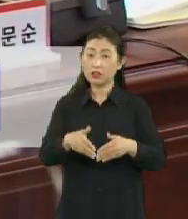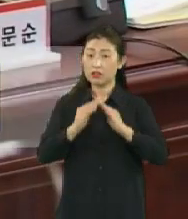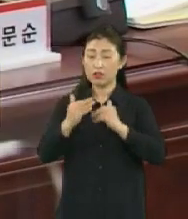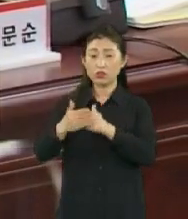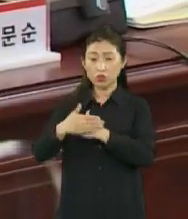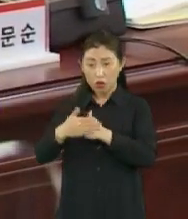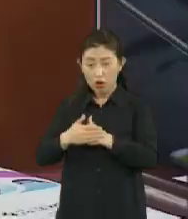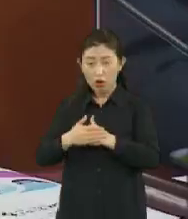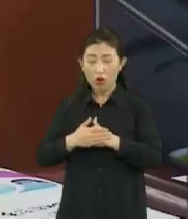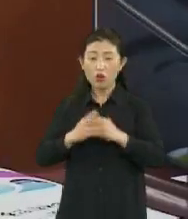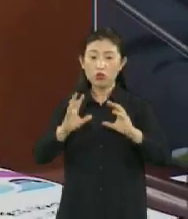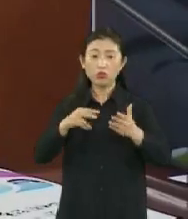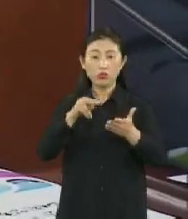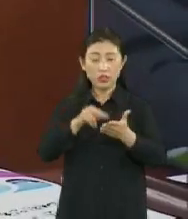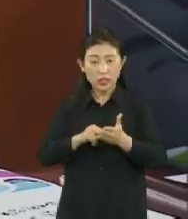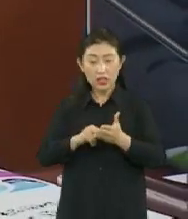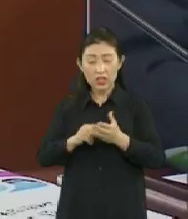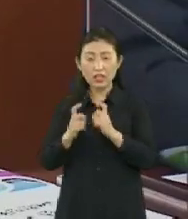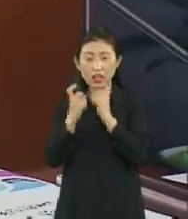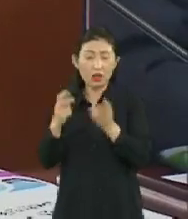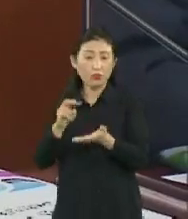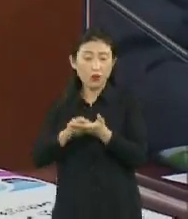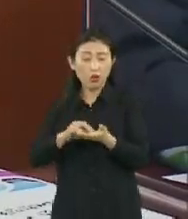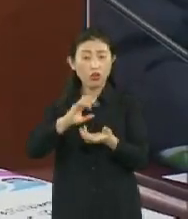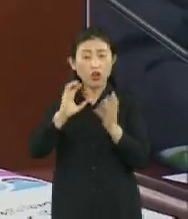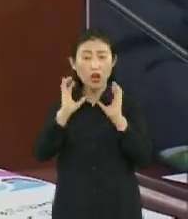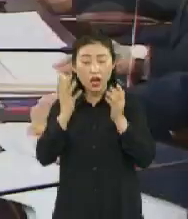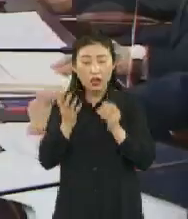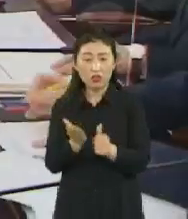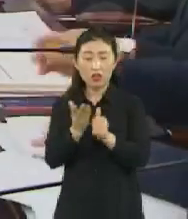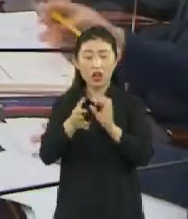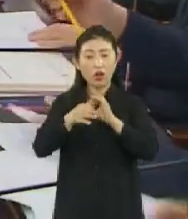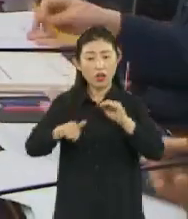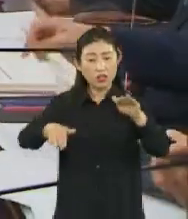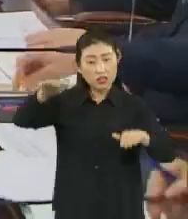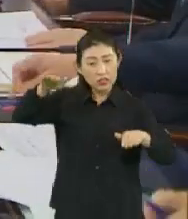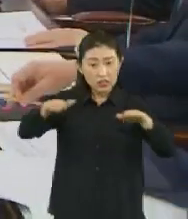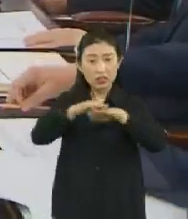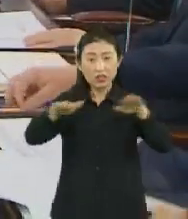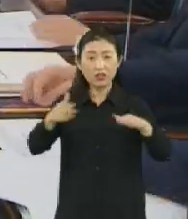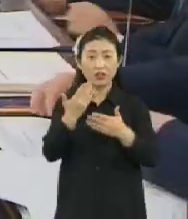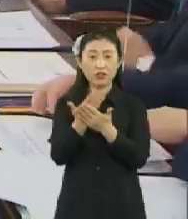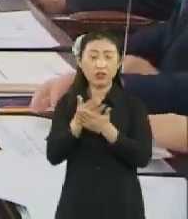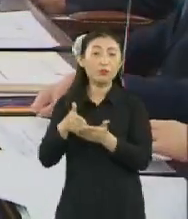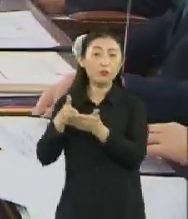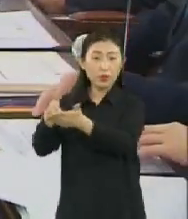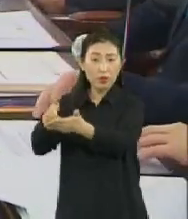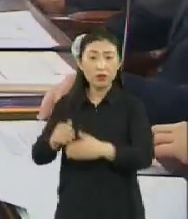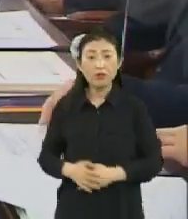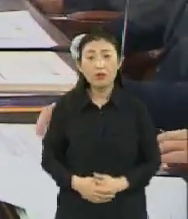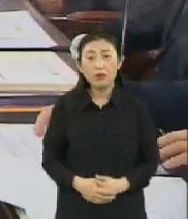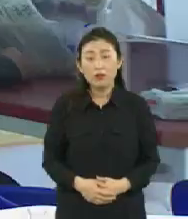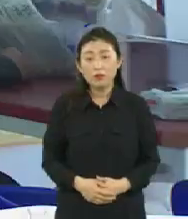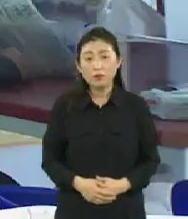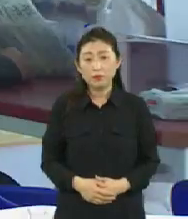지원, 국공립과 사립사의 보육과 유아교육시설 격차 해소를 건의했습니다.